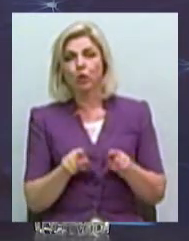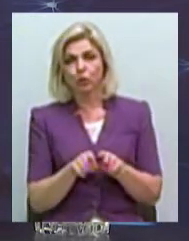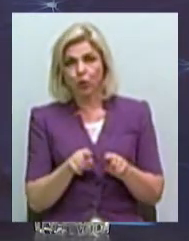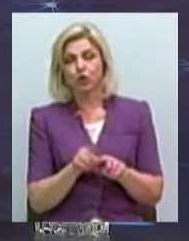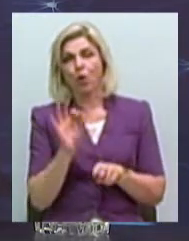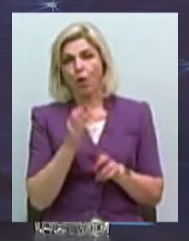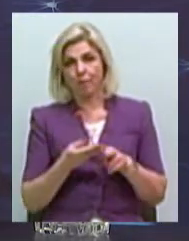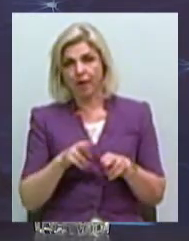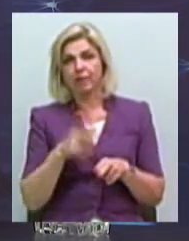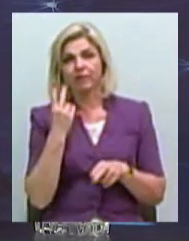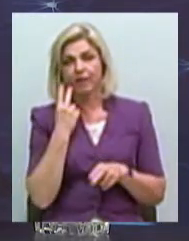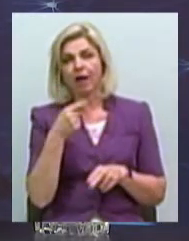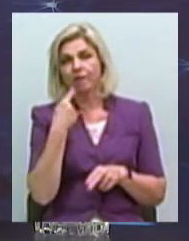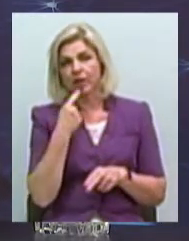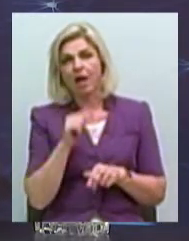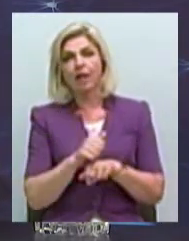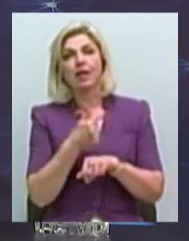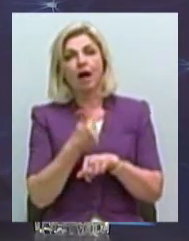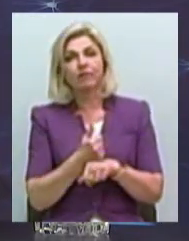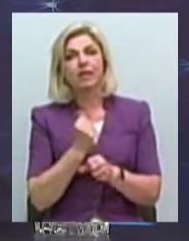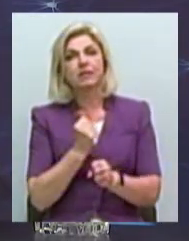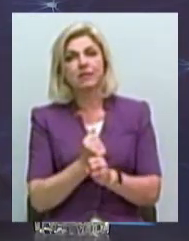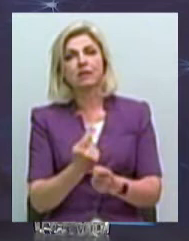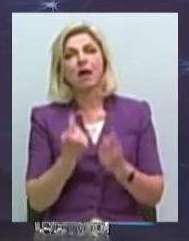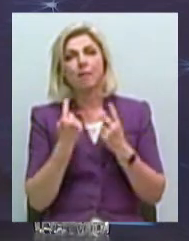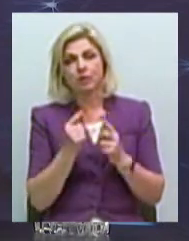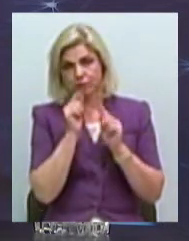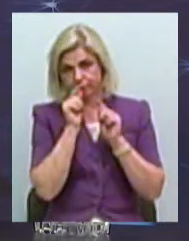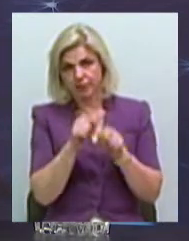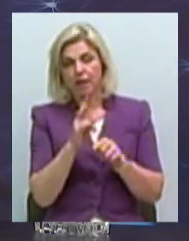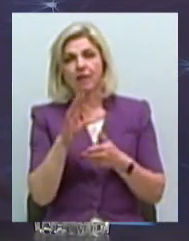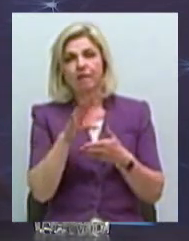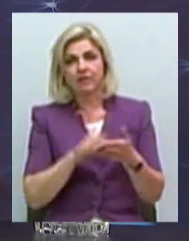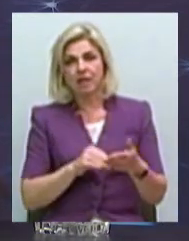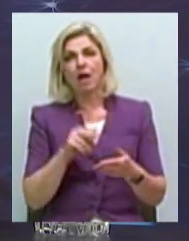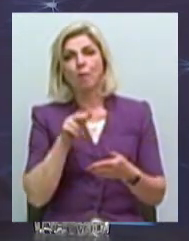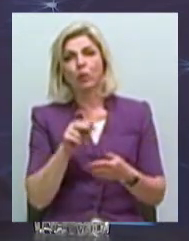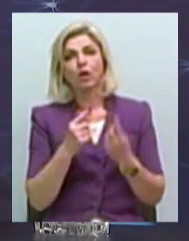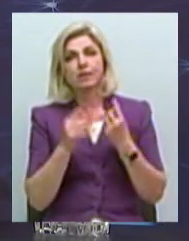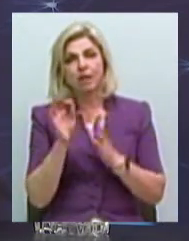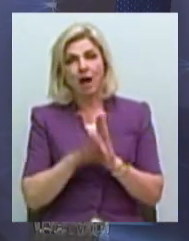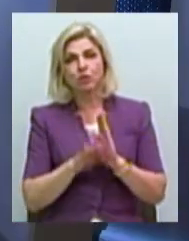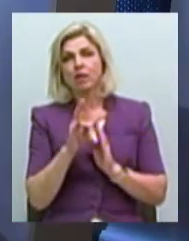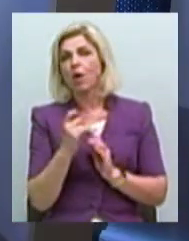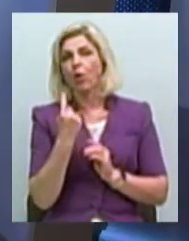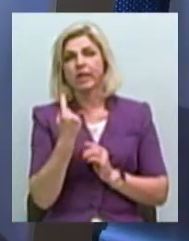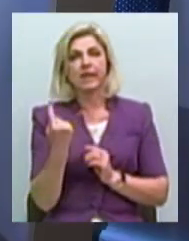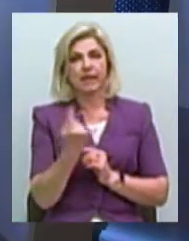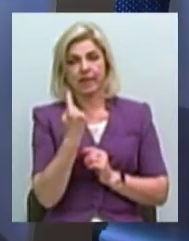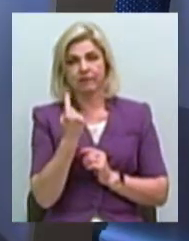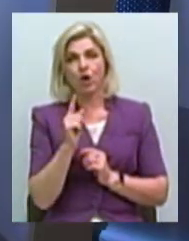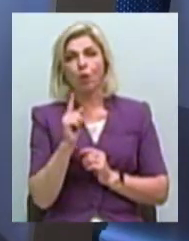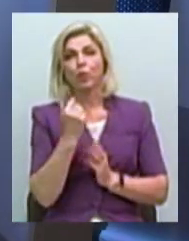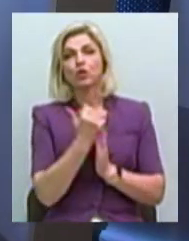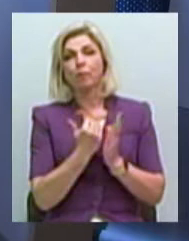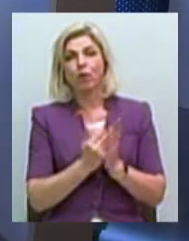этом всегда говорим, что самое главное – это сделать большой уклон на все пункты сразу, а не только на один единственный какой-то. Почему программа до сих пор